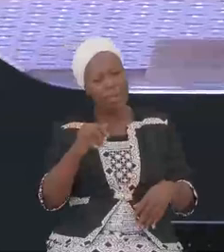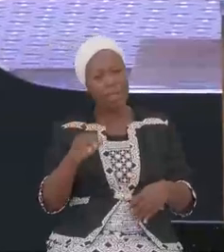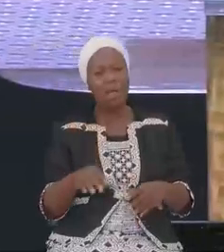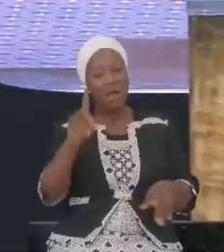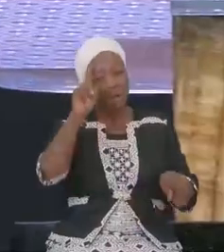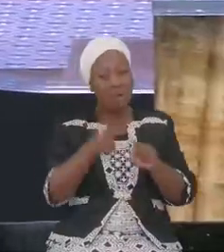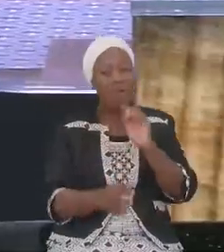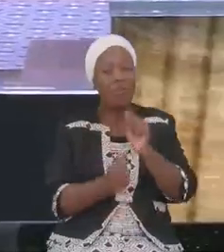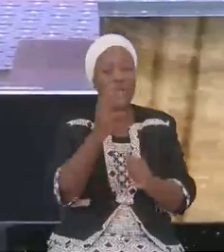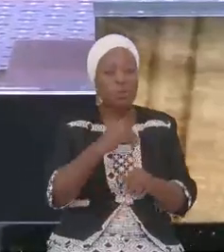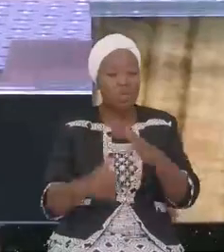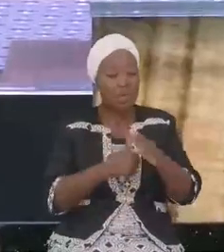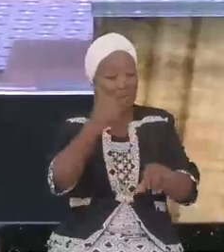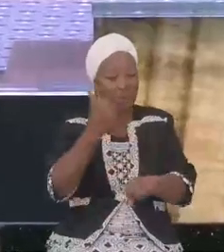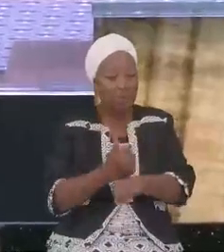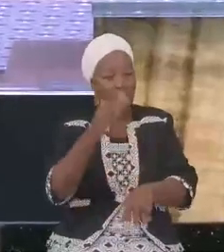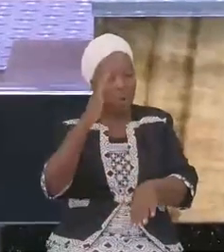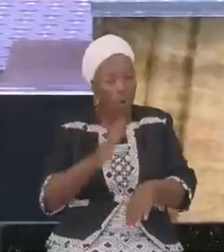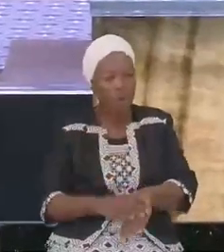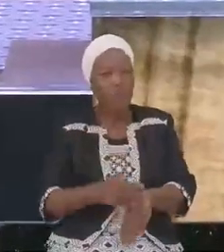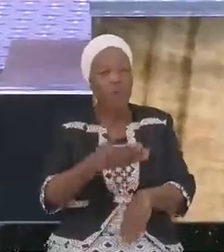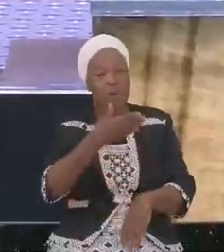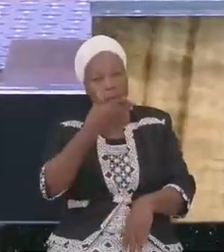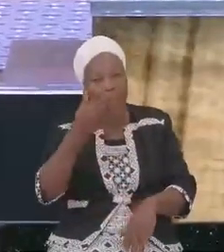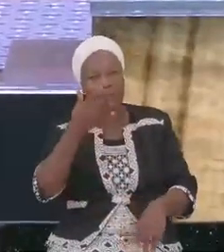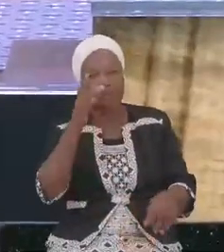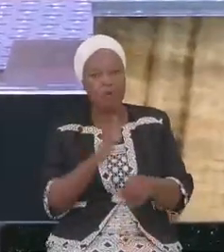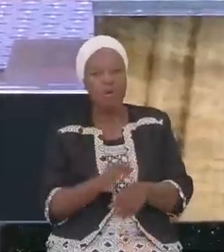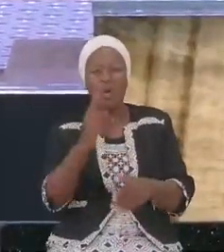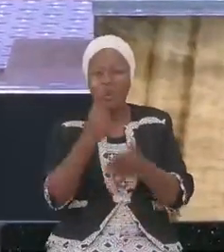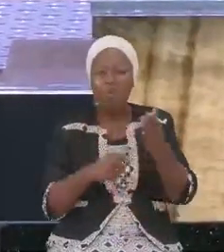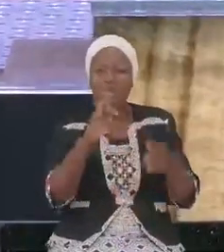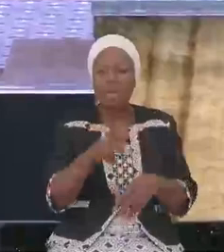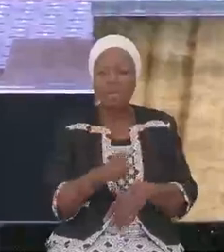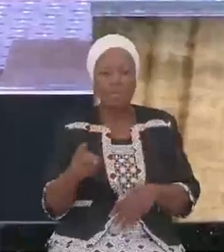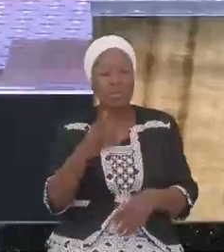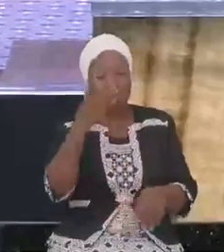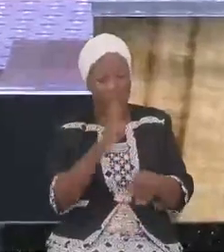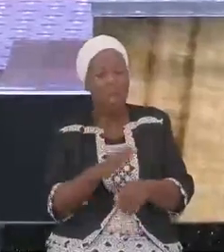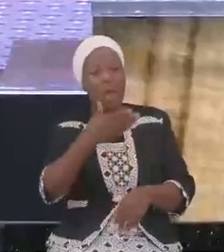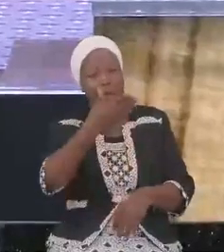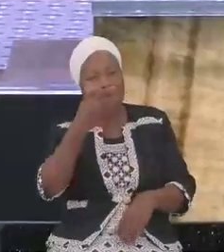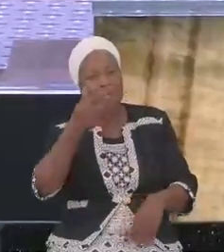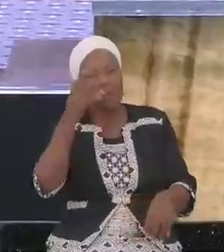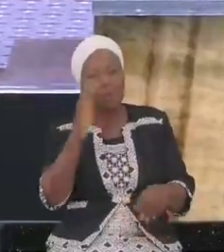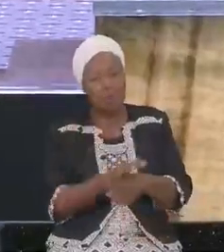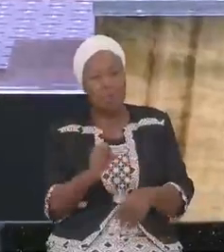plus excellente qui a été établie sur de meilleures promesses. Quelles sont ces promesses-là? De meilleures